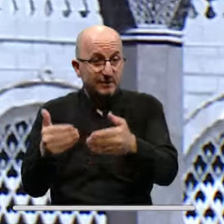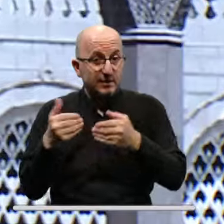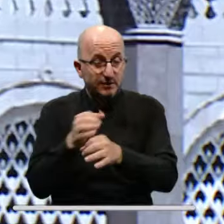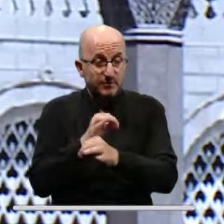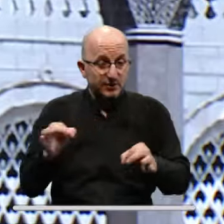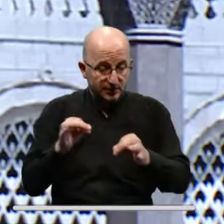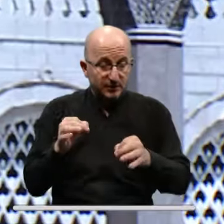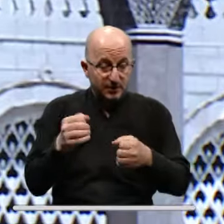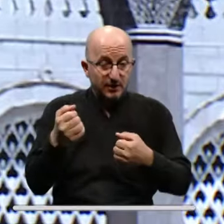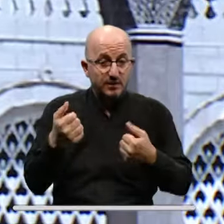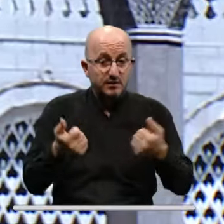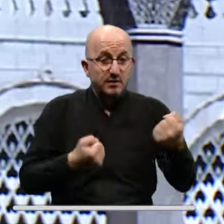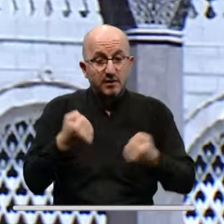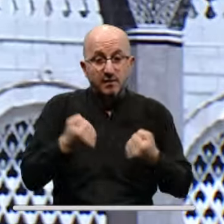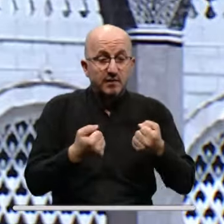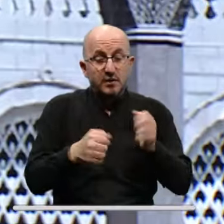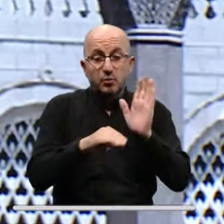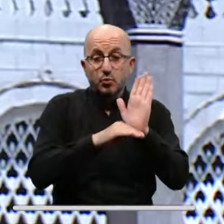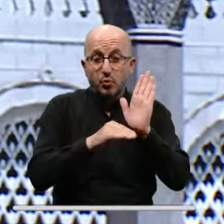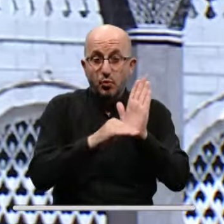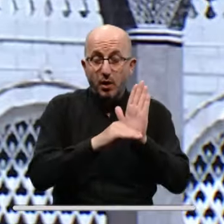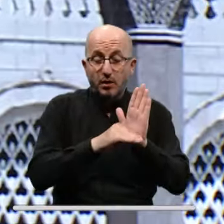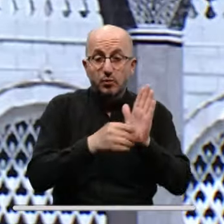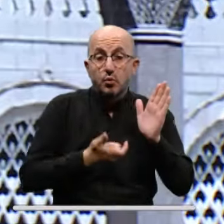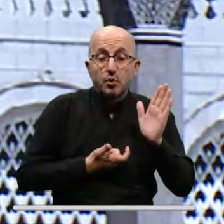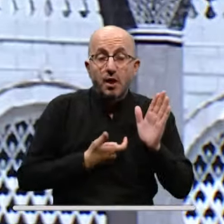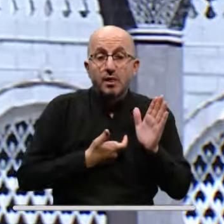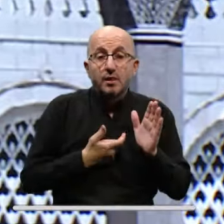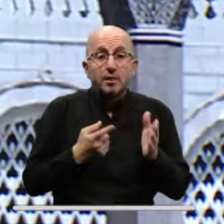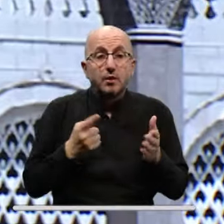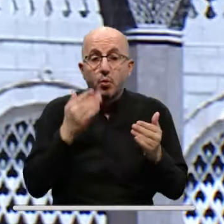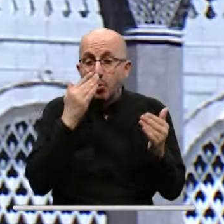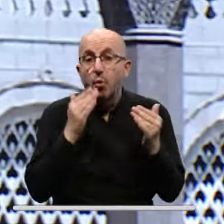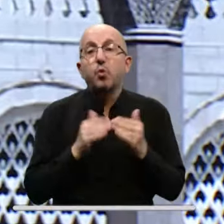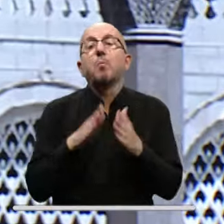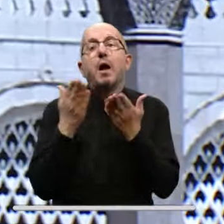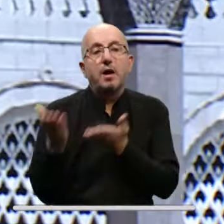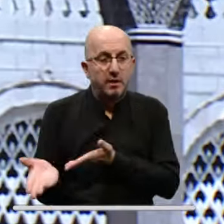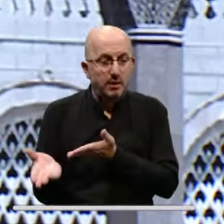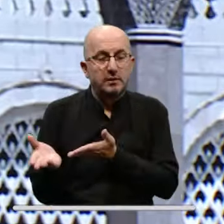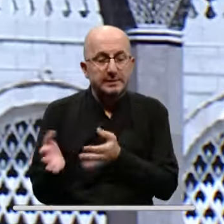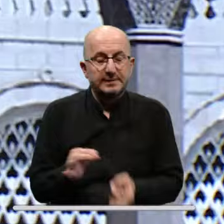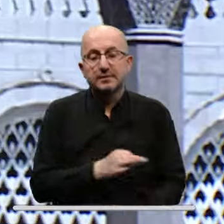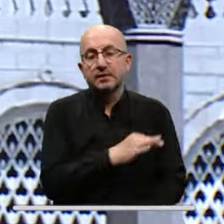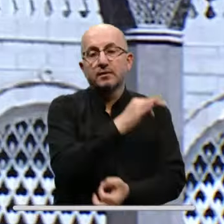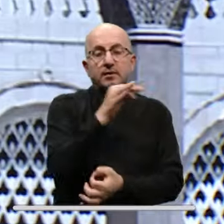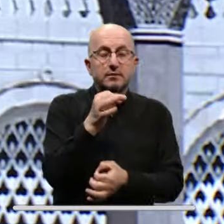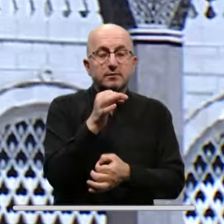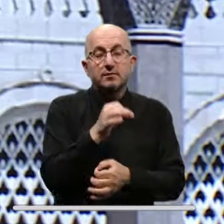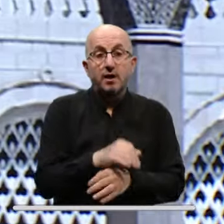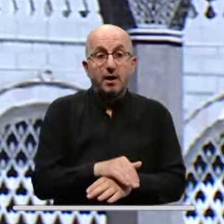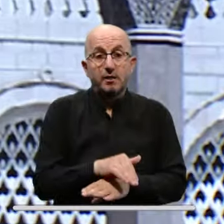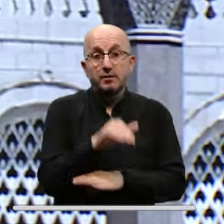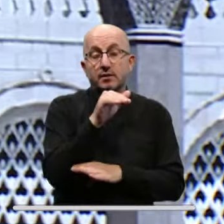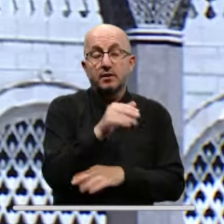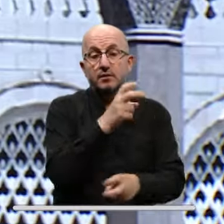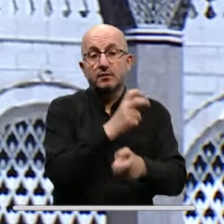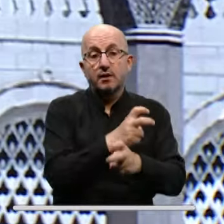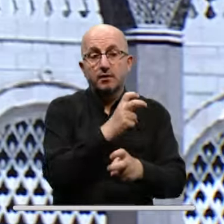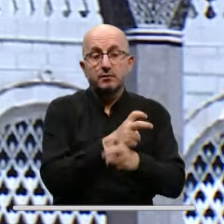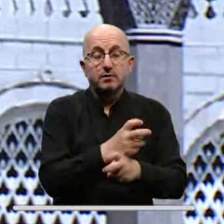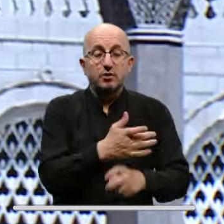trafik işareti ihlali, kural ihlali yapmak suretiyle insanların organ ya da